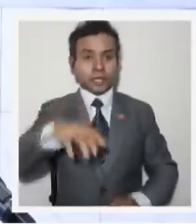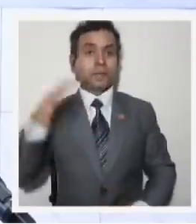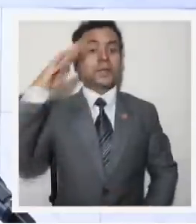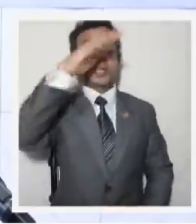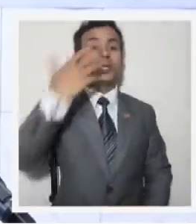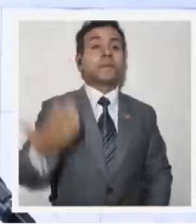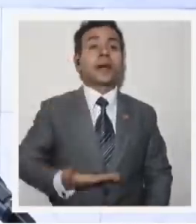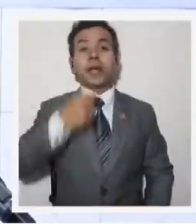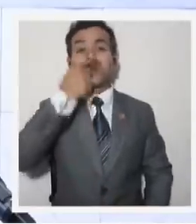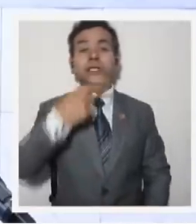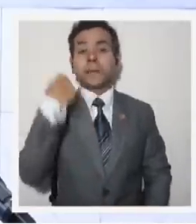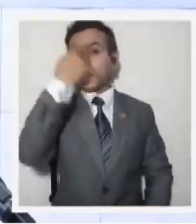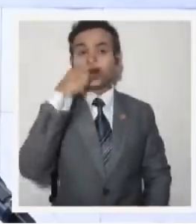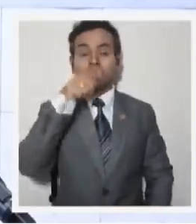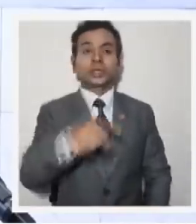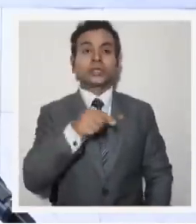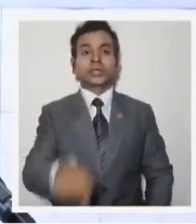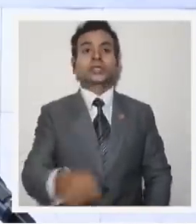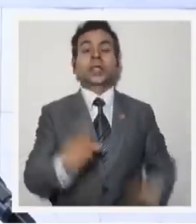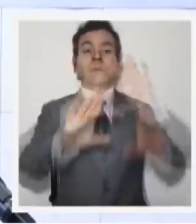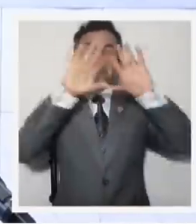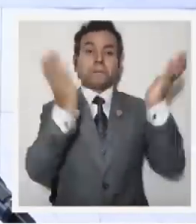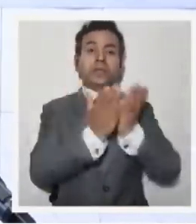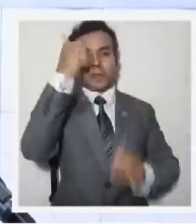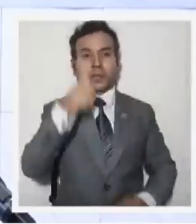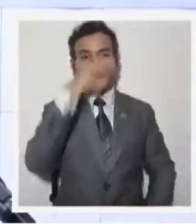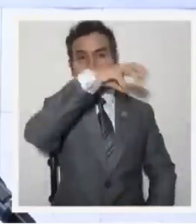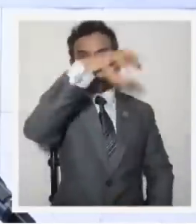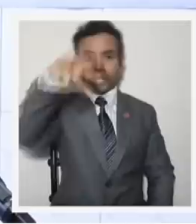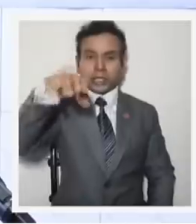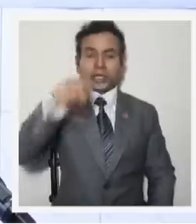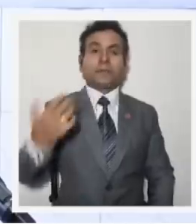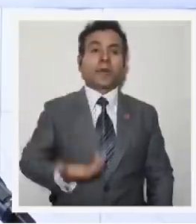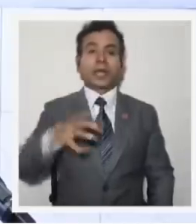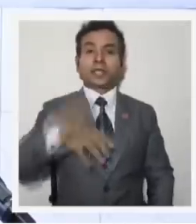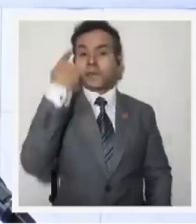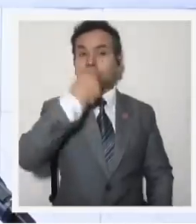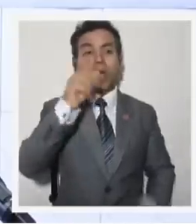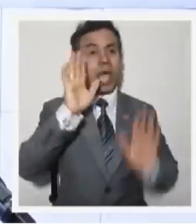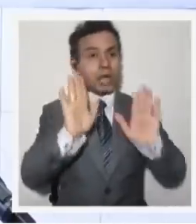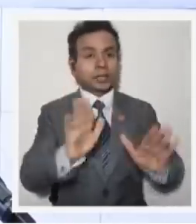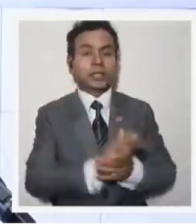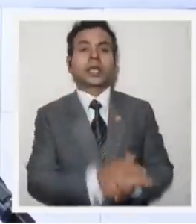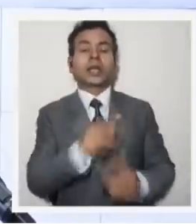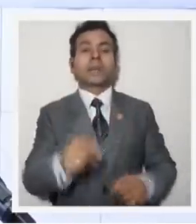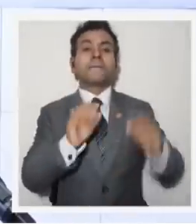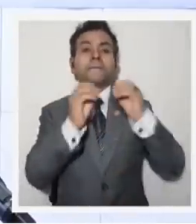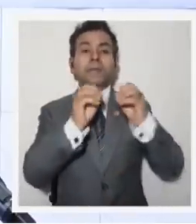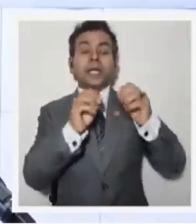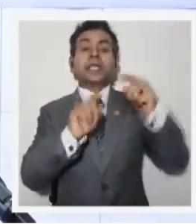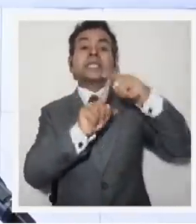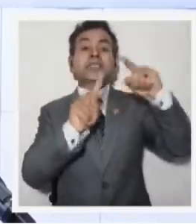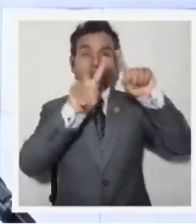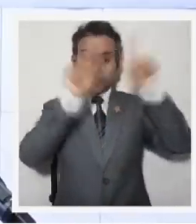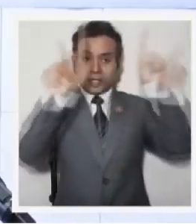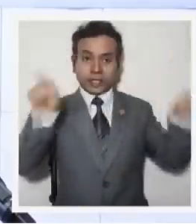দর্শক শ্রোতাবৃন্দ, প্রিয় দেশবাসী এবং প্রবাসী বাংলাদেশী যারা সারা বিশ্বের অবস্থান